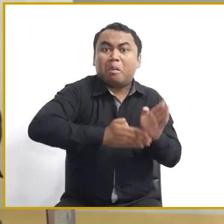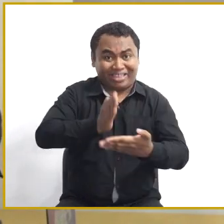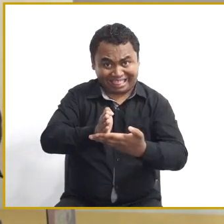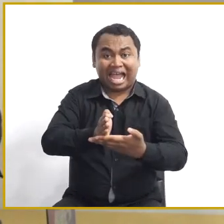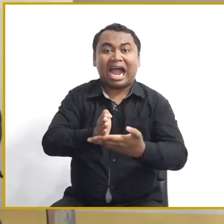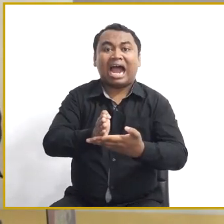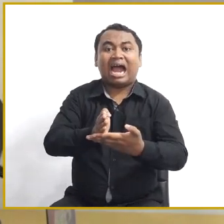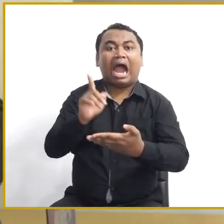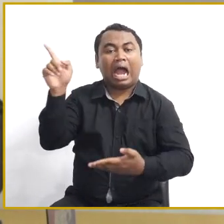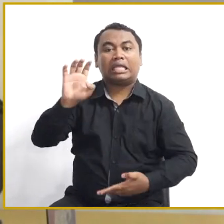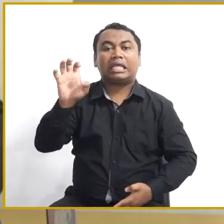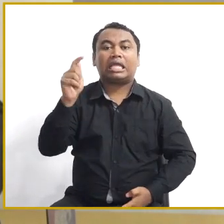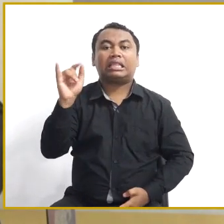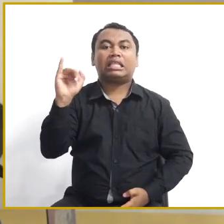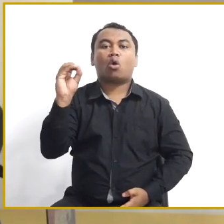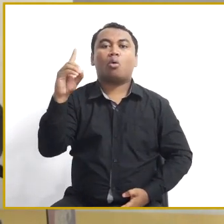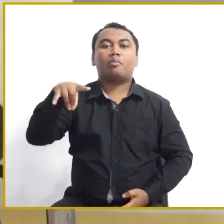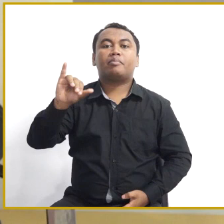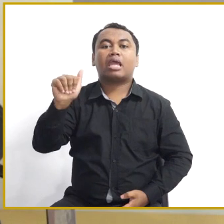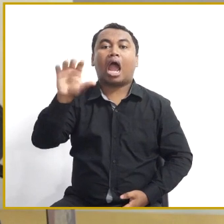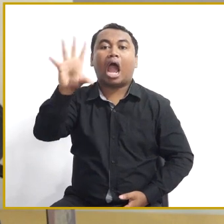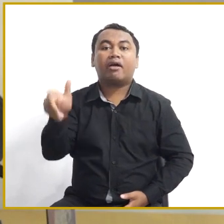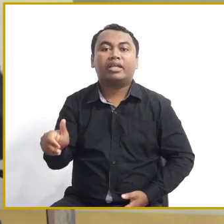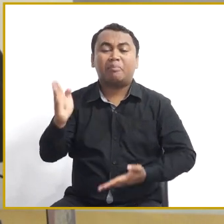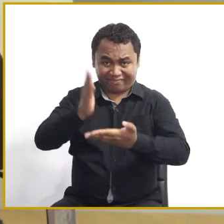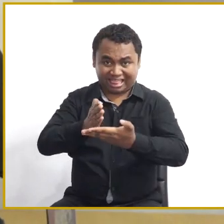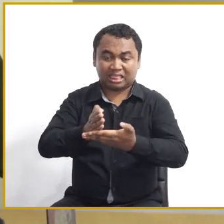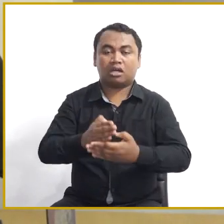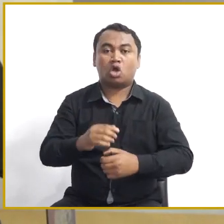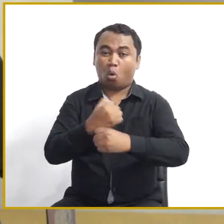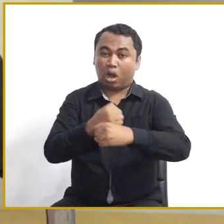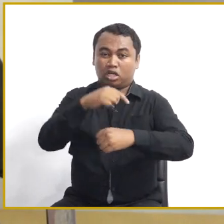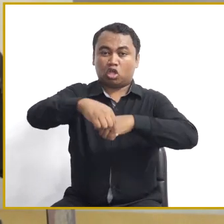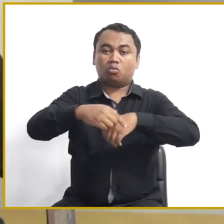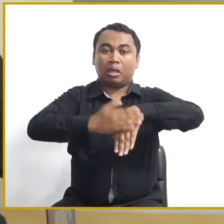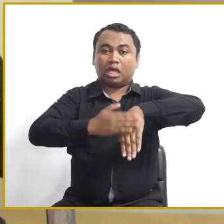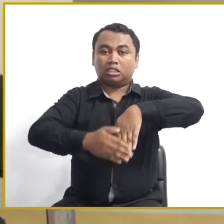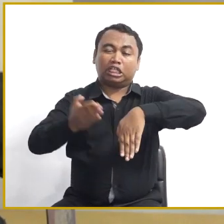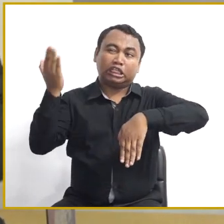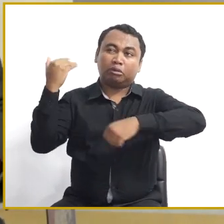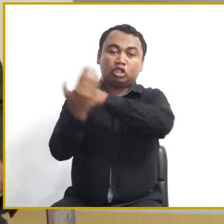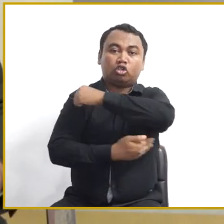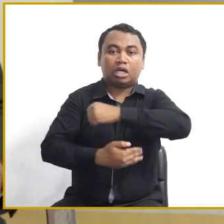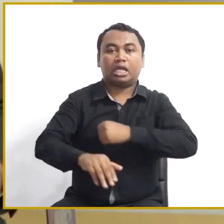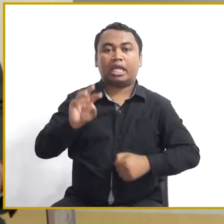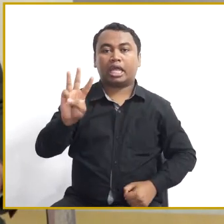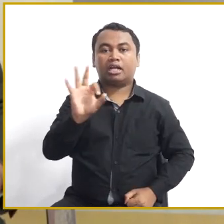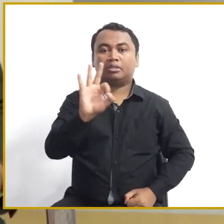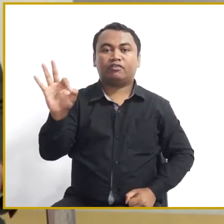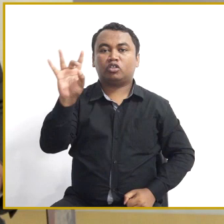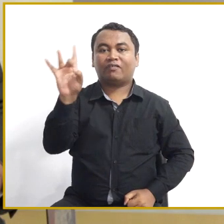Rahamanana. Raha raisinao zao ny tantara, tamin'ny 1896 tonga teto Kalena,